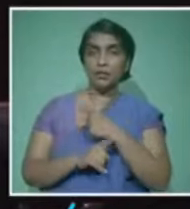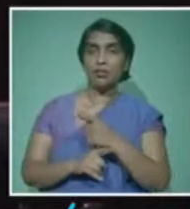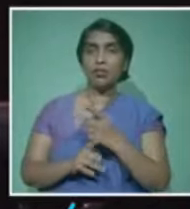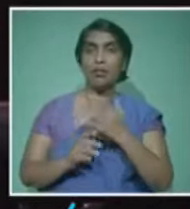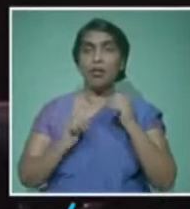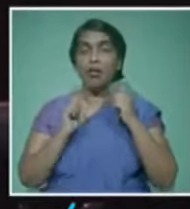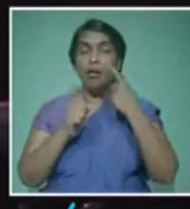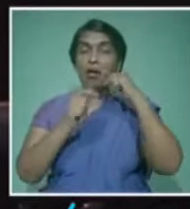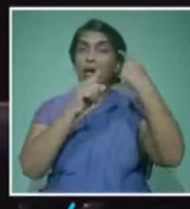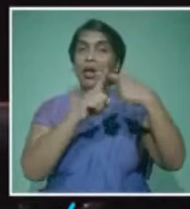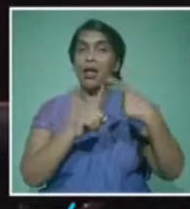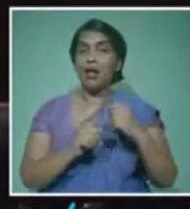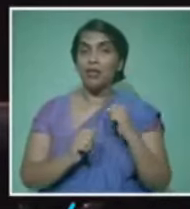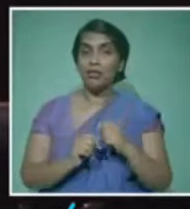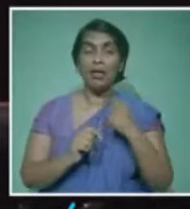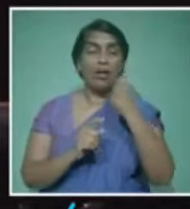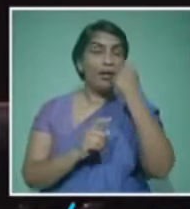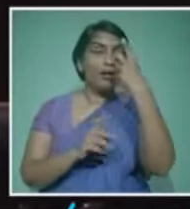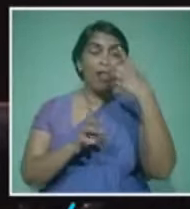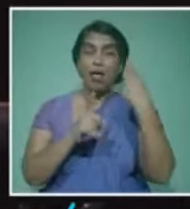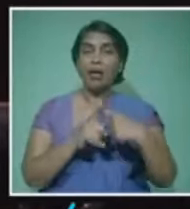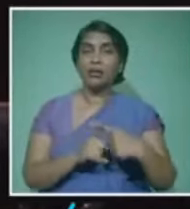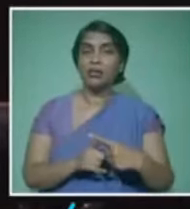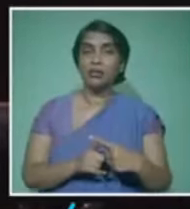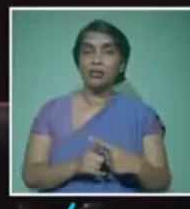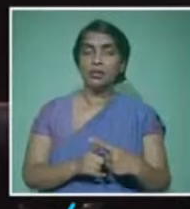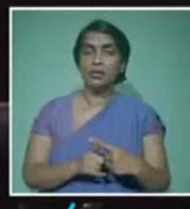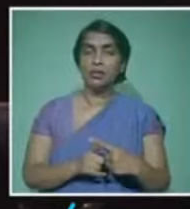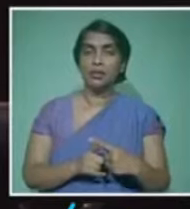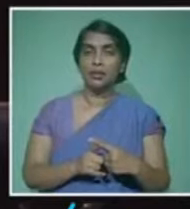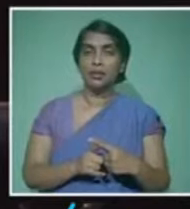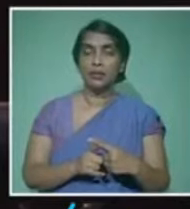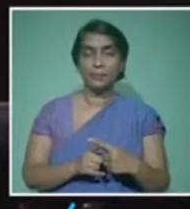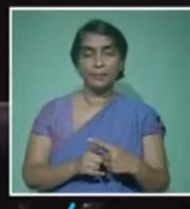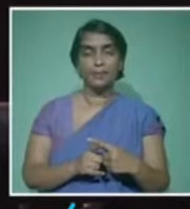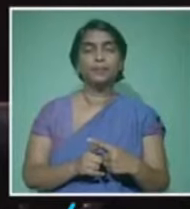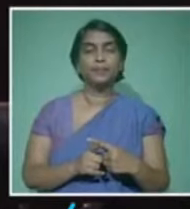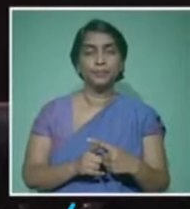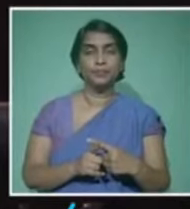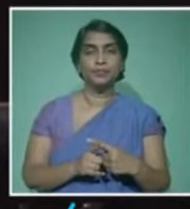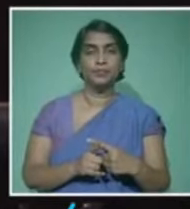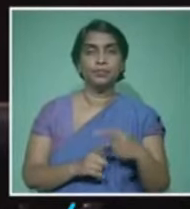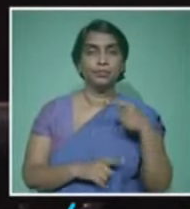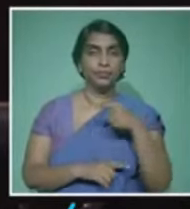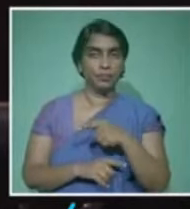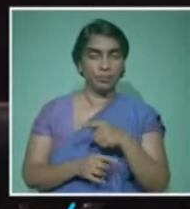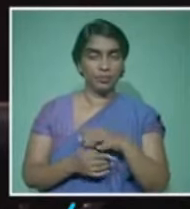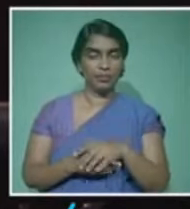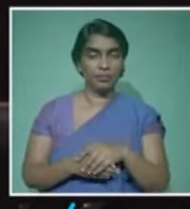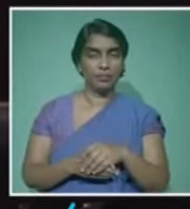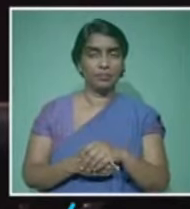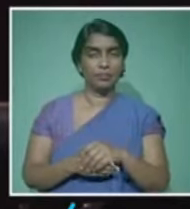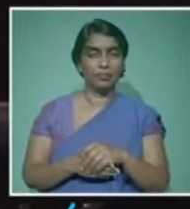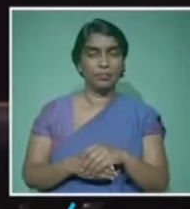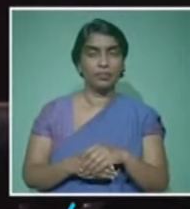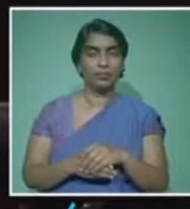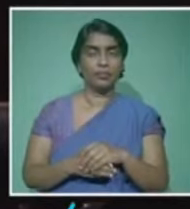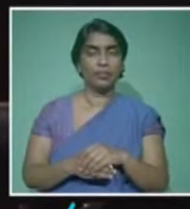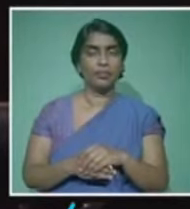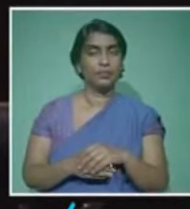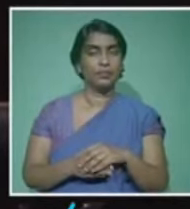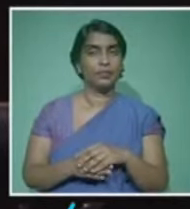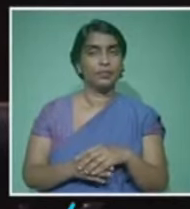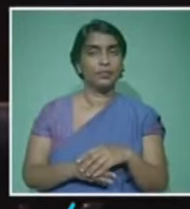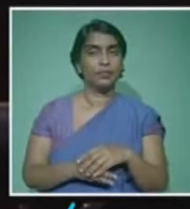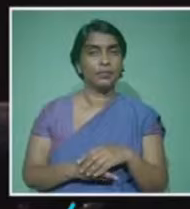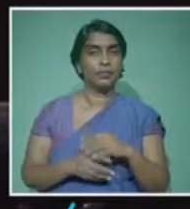කොහොමද ගණන් හදුවේ කියලා ගණන් හදුවේ බ්‍රෙන්ට් එක බ්‍රෙන්ට් ඉන්ඩෙක්ස් එකෙන් ගණාපු එක සාමාන්‍යයෙන් අර නියෝජ්‍ය කතානායකතුමනි